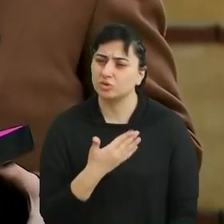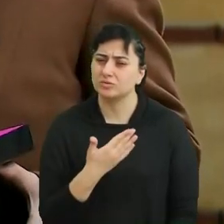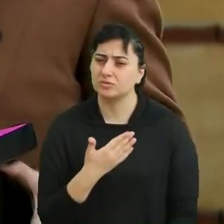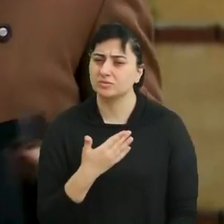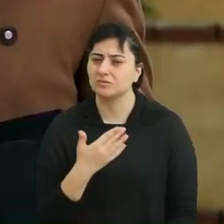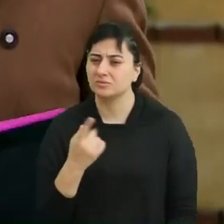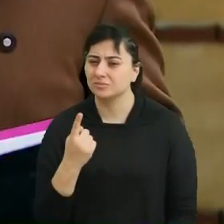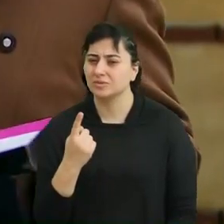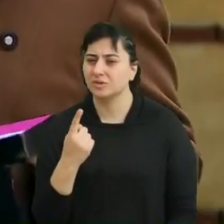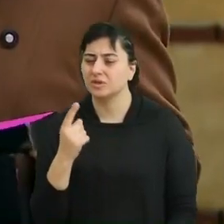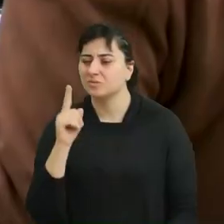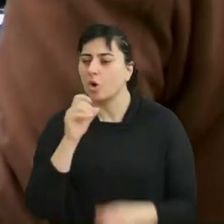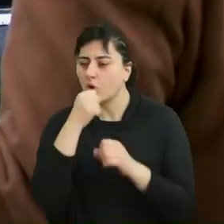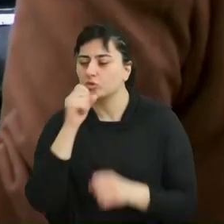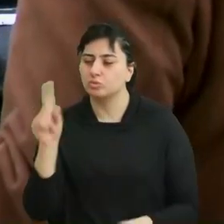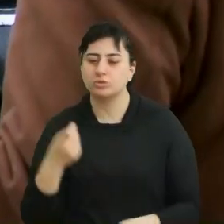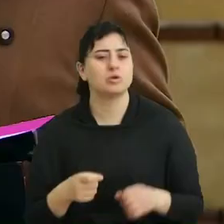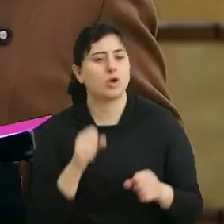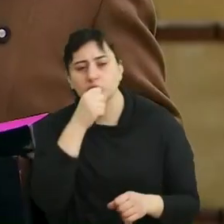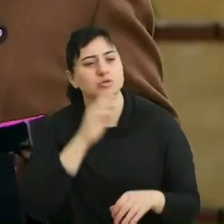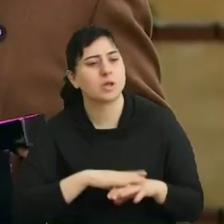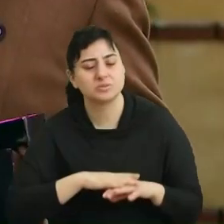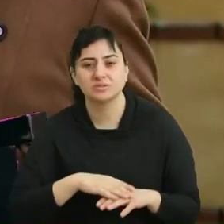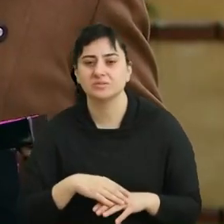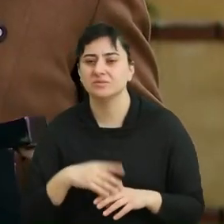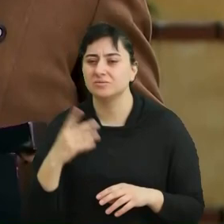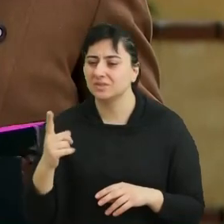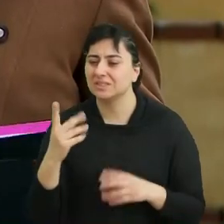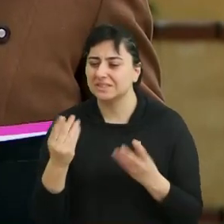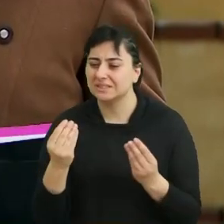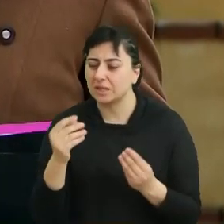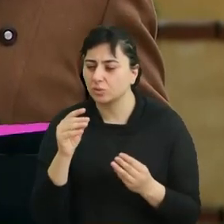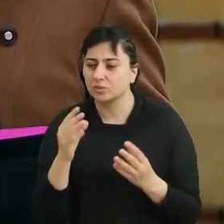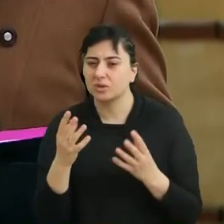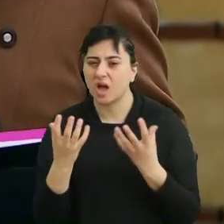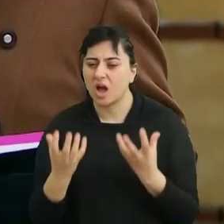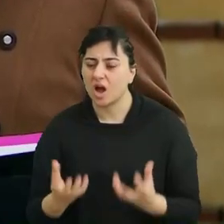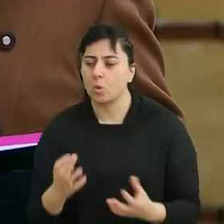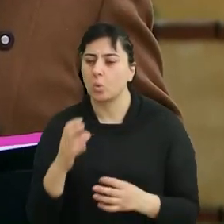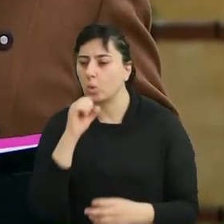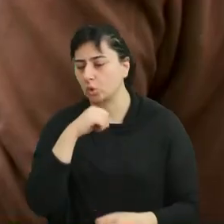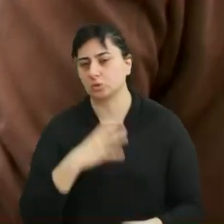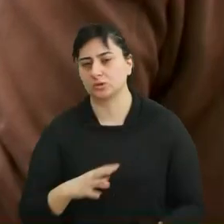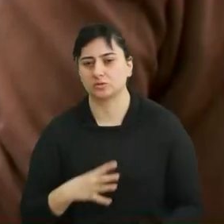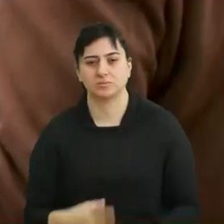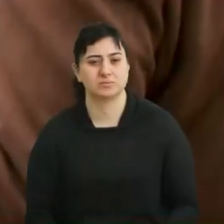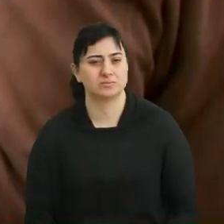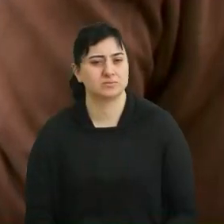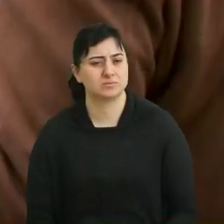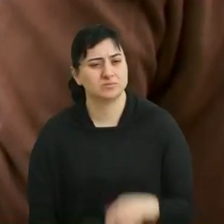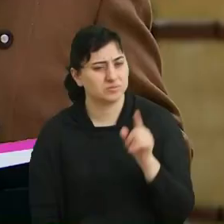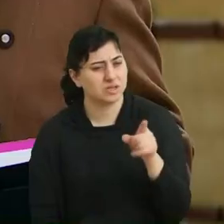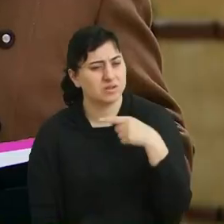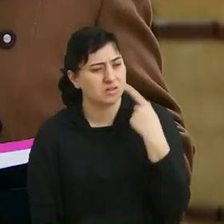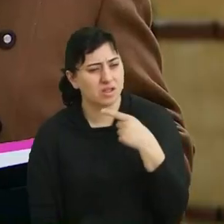Şükrü. Bana bir odun bulsana. Ne yapacaksın odunu? Hatta şöyle ıslak olsun, böyle iyice ağırlaşmış olsun Şükrü. Bu